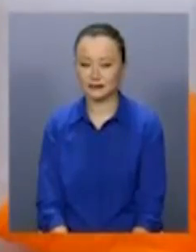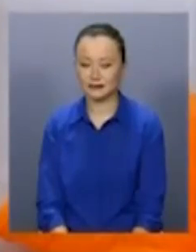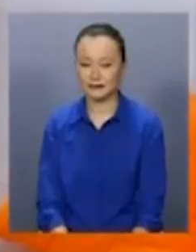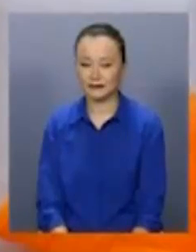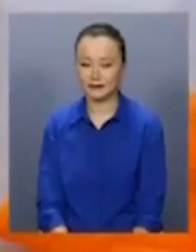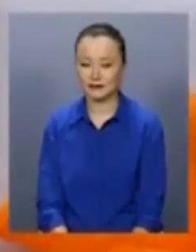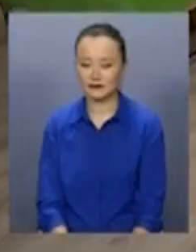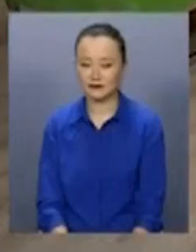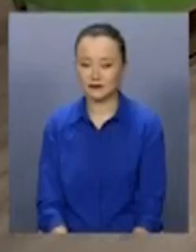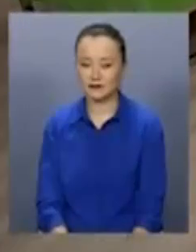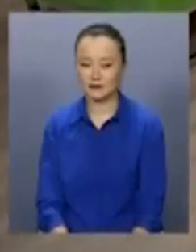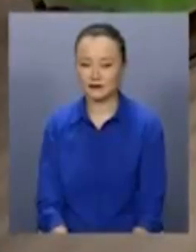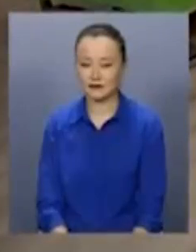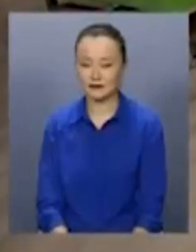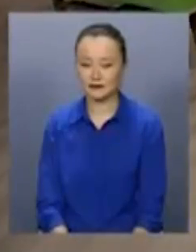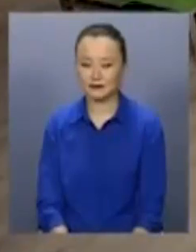Болады. Мен